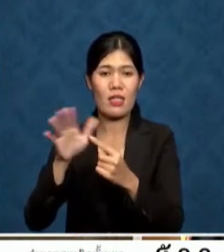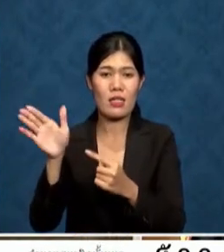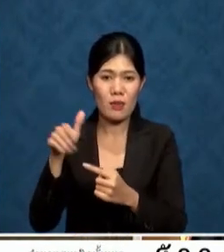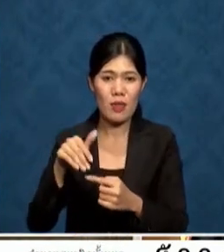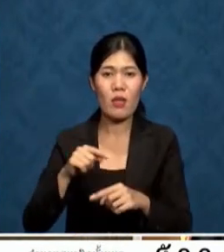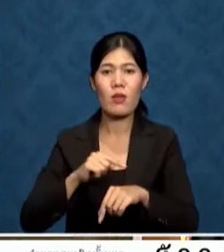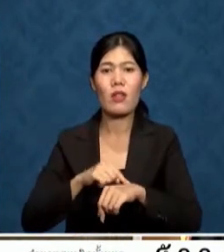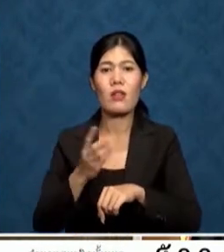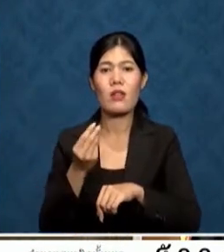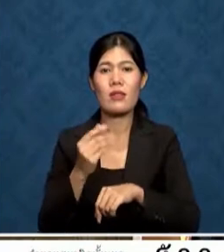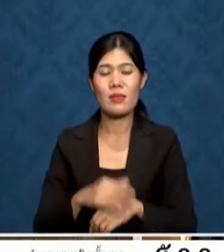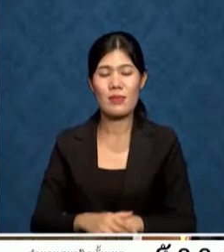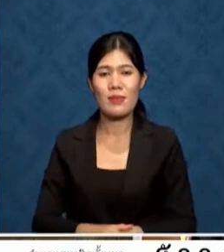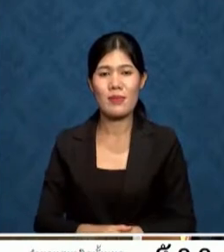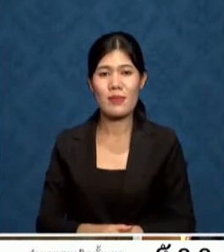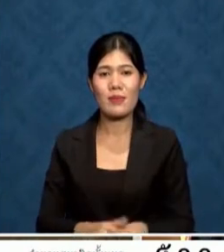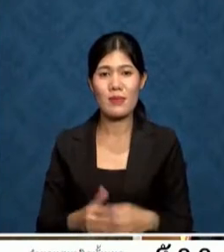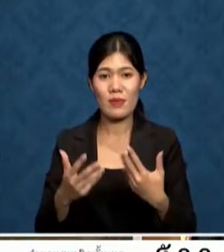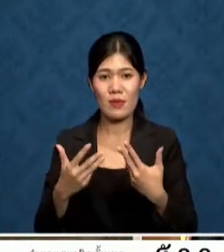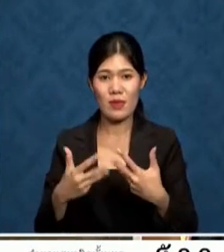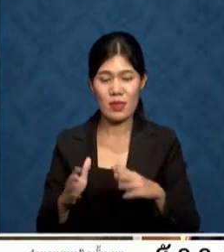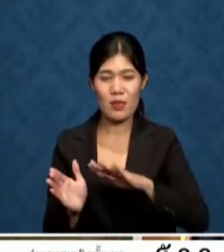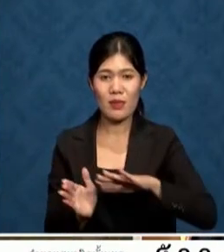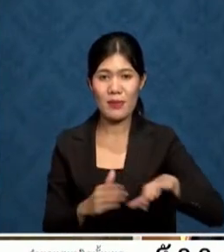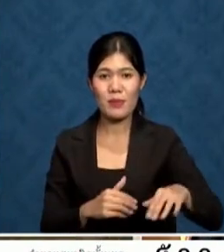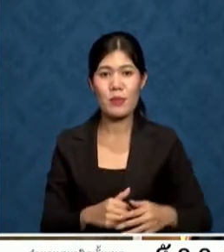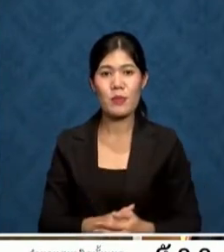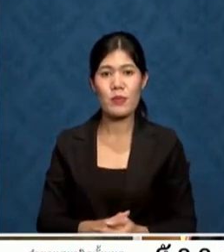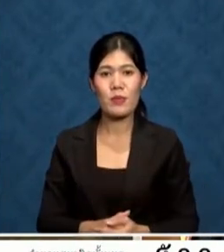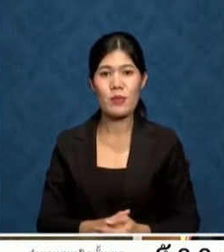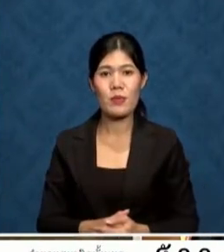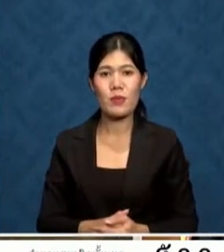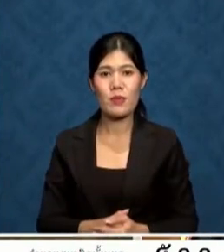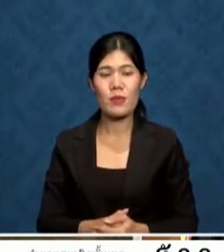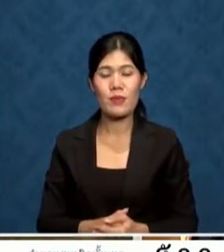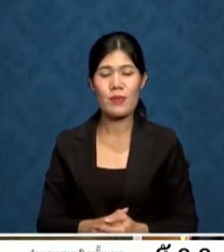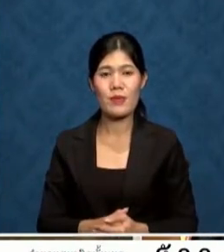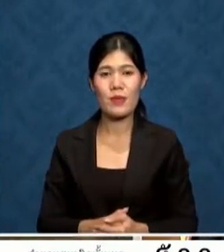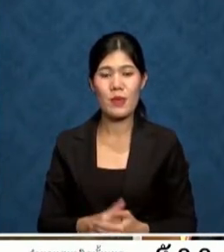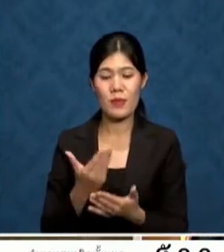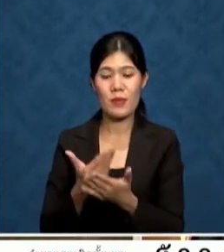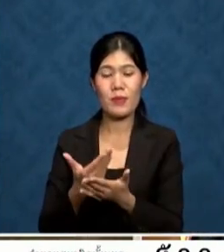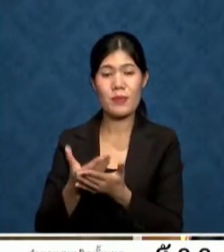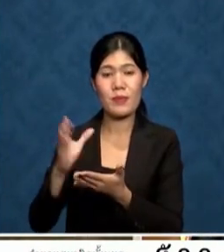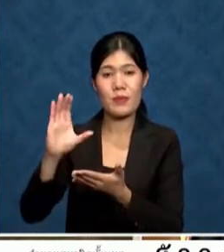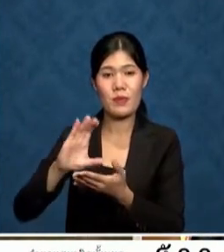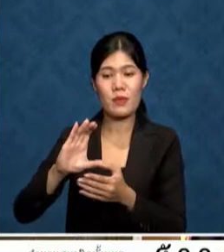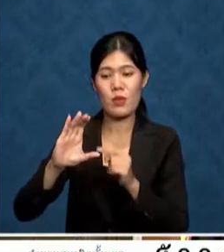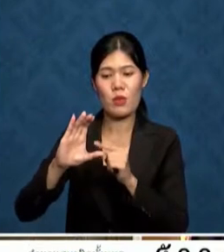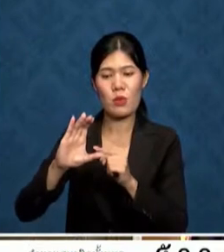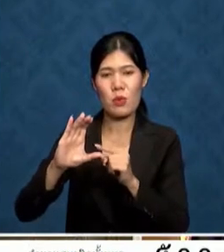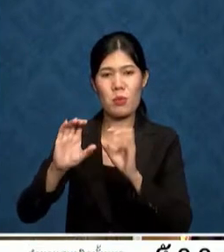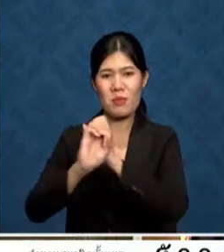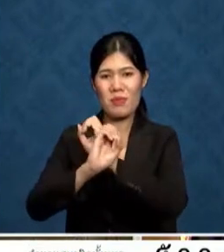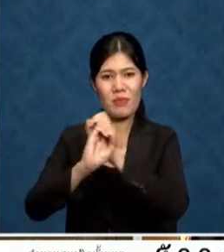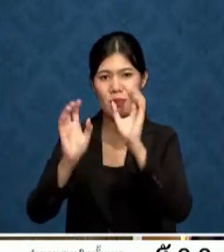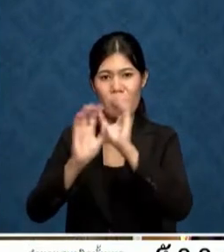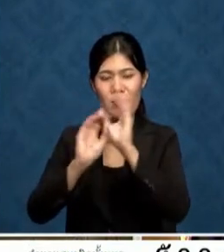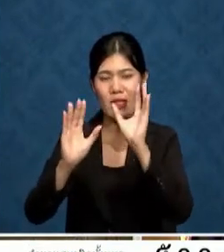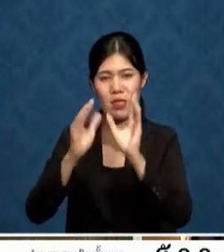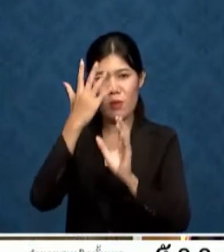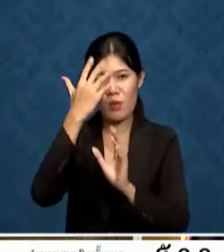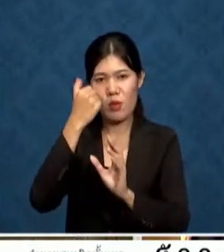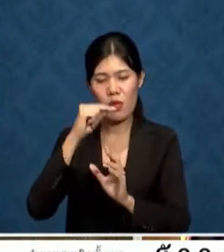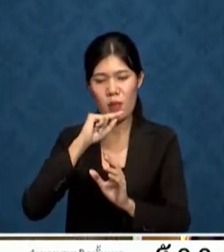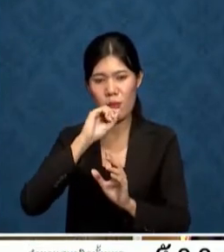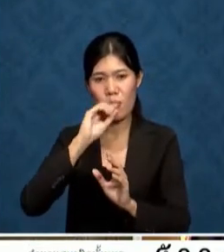อำนาจหน้าที่อีกความรักลั่นนึงครับก็คือความลักลั่นด้านงบประมาณความไม่ชัดเจนของพวกท่านนะครับท่านระบุ